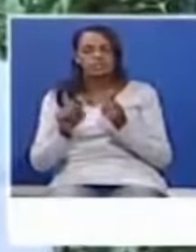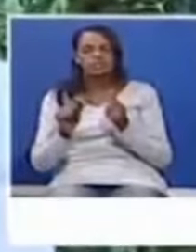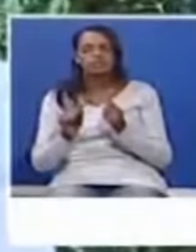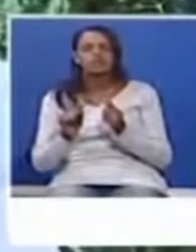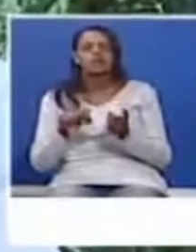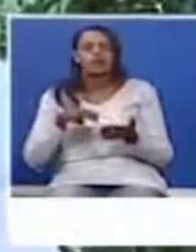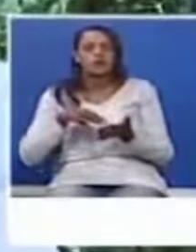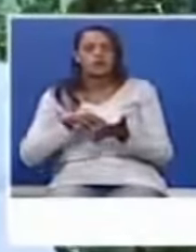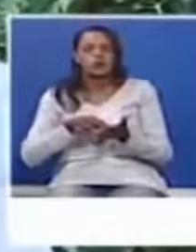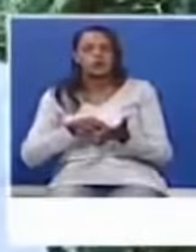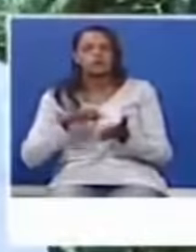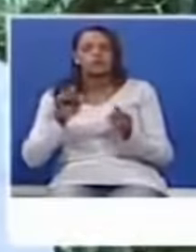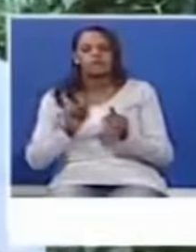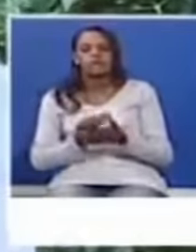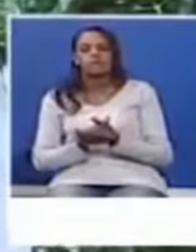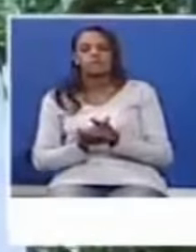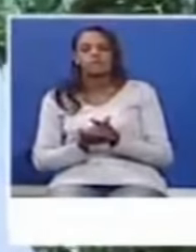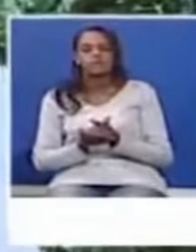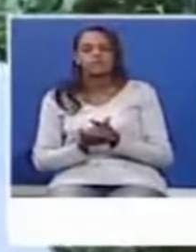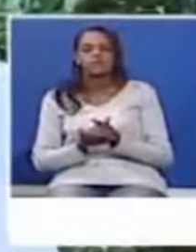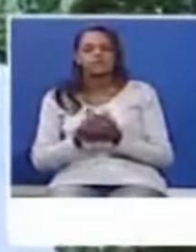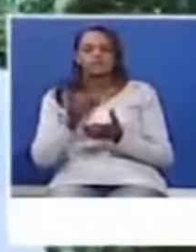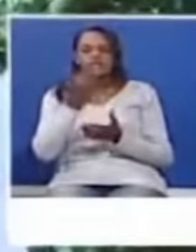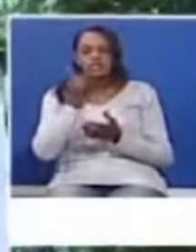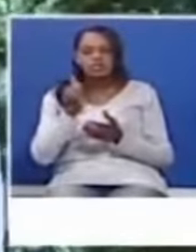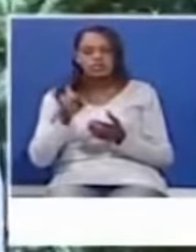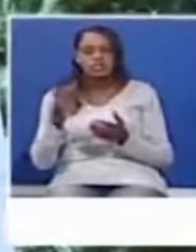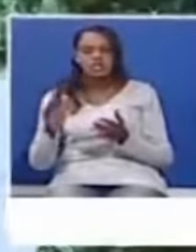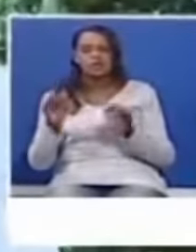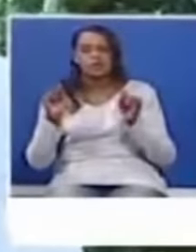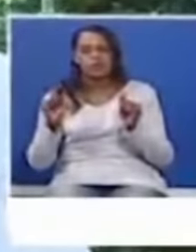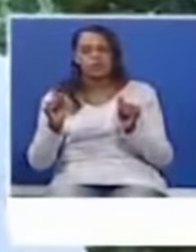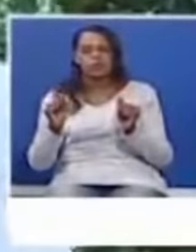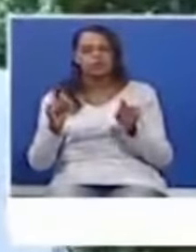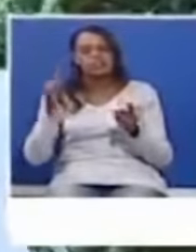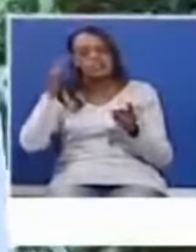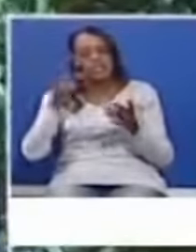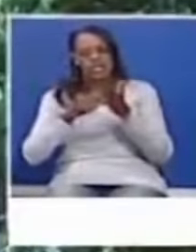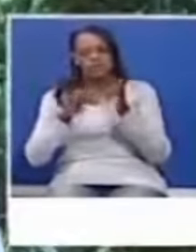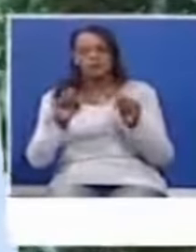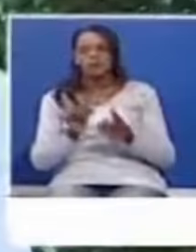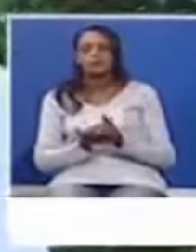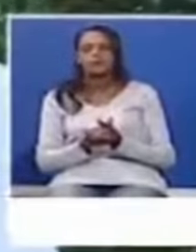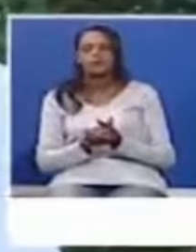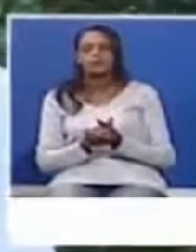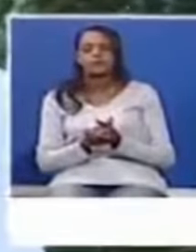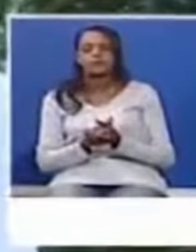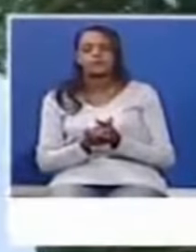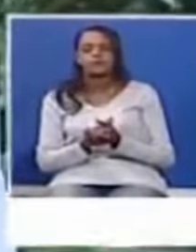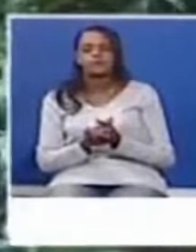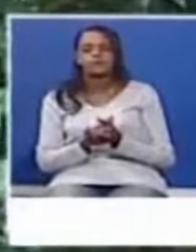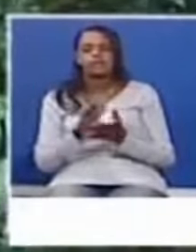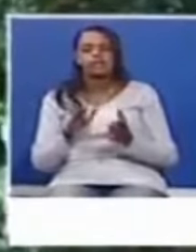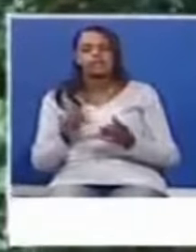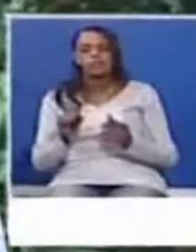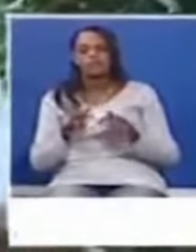ደው ምባል ቆልዑ ተጠቀምቲ ናይ መሰላቶም ንምግባር ዝዓለመ እዩ ካልኣይ ወለዲ